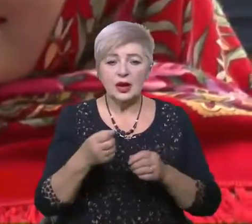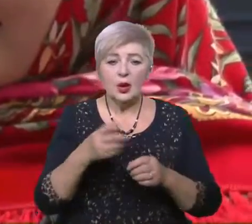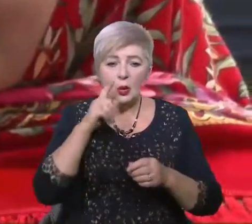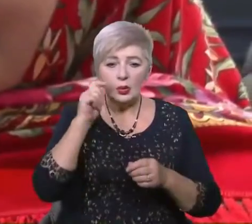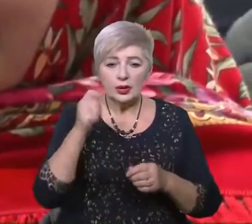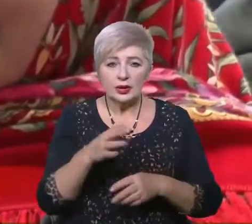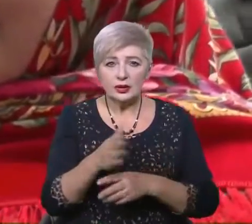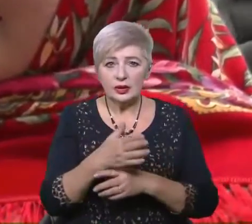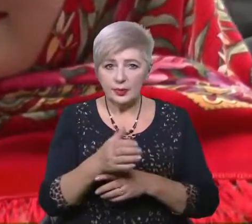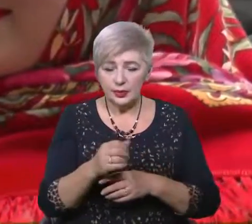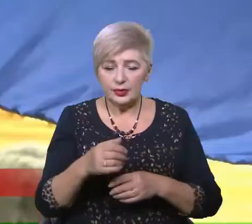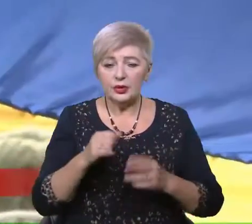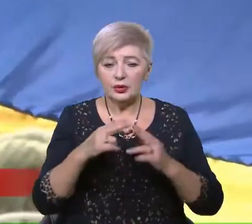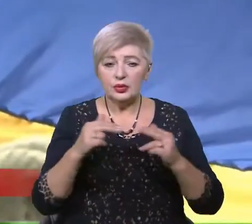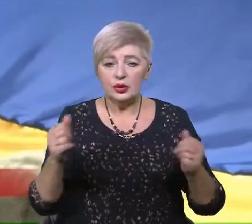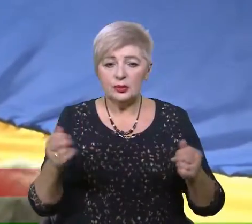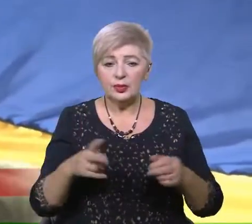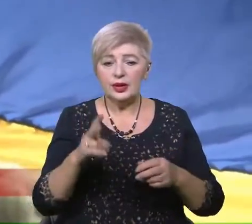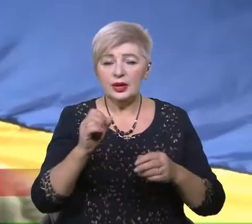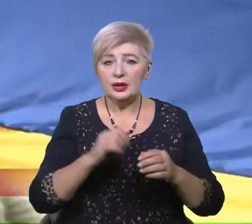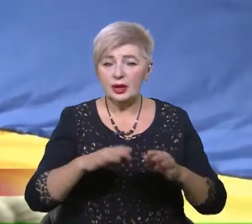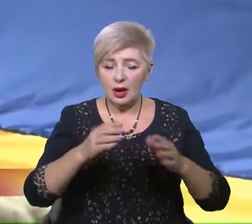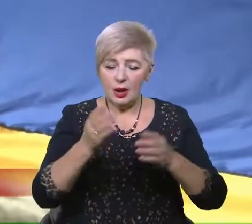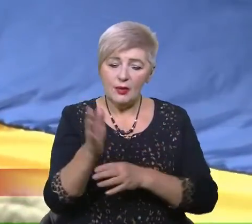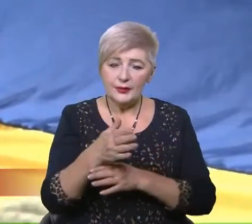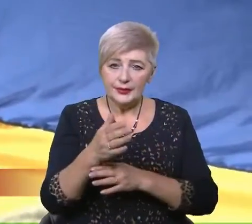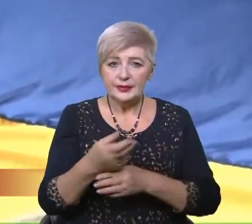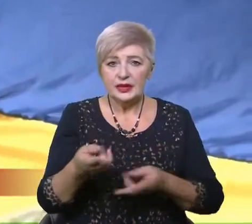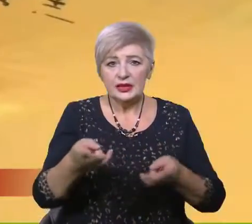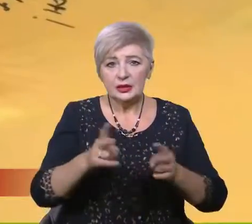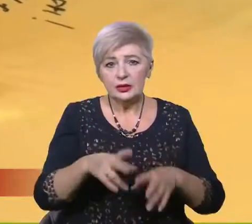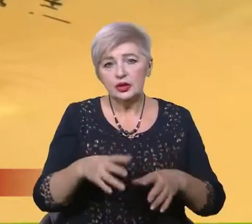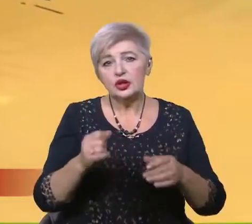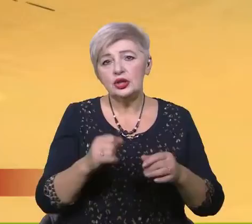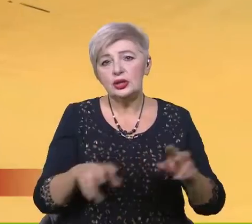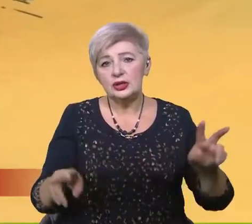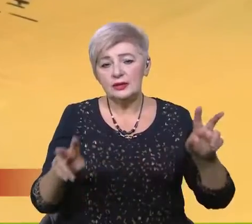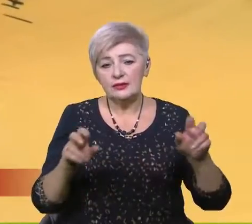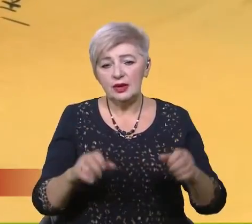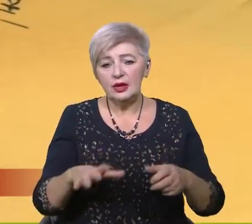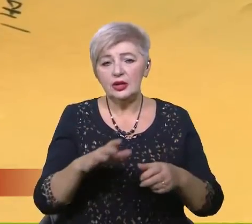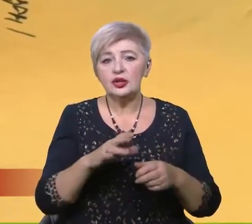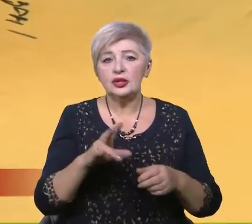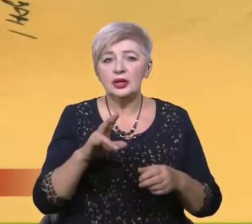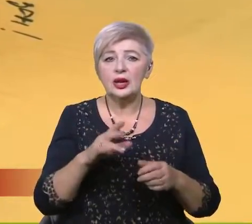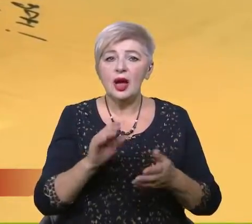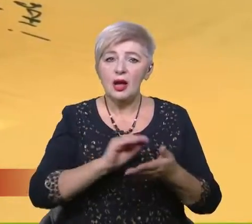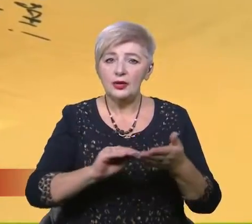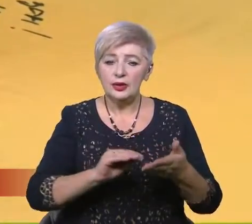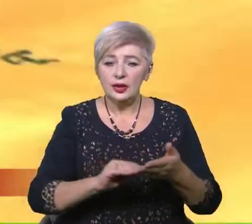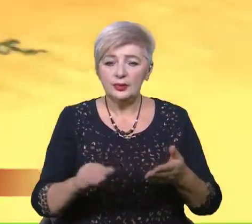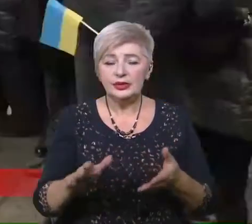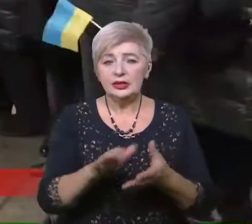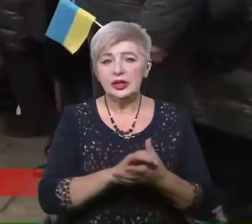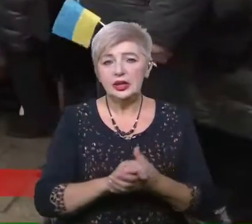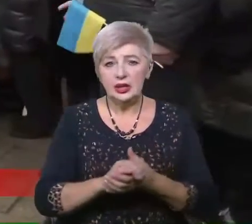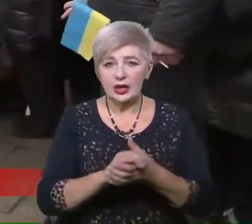Маріуполя. У Дніпрі на полотні залишили символічний напис «Єдність нації». Це запорука цілісної